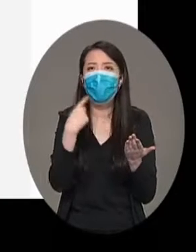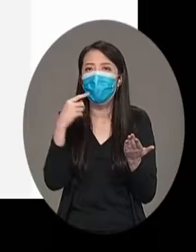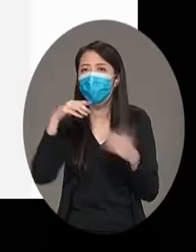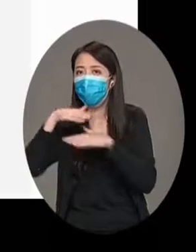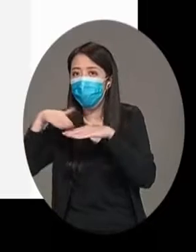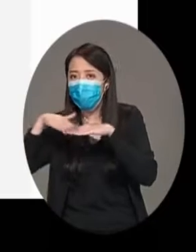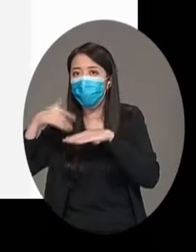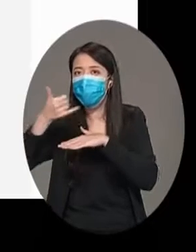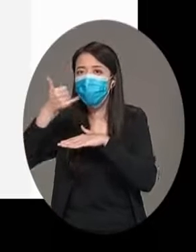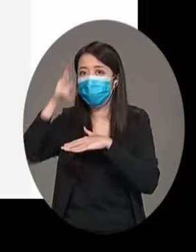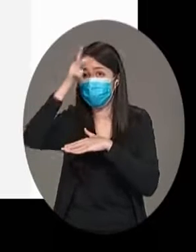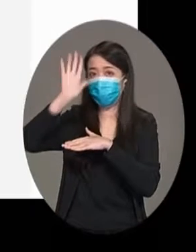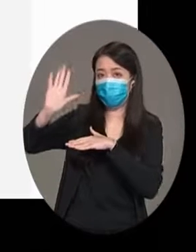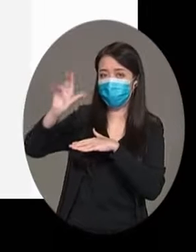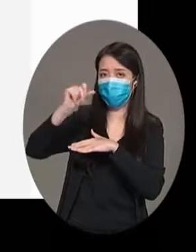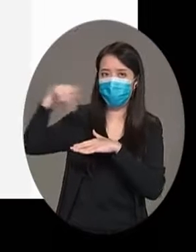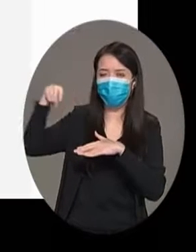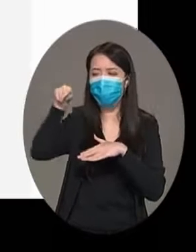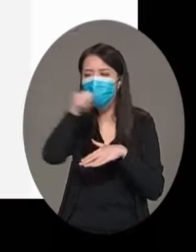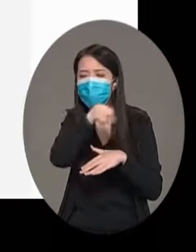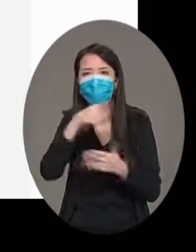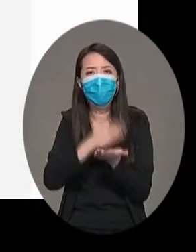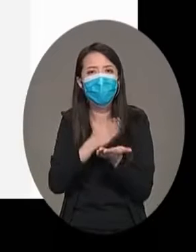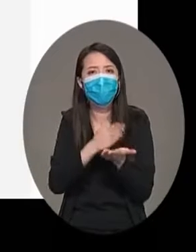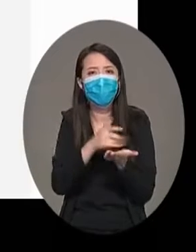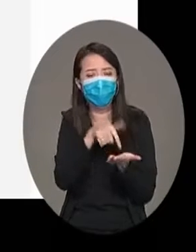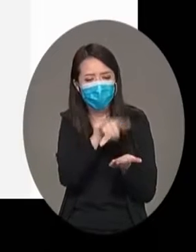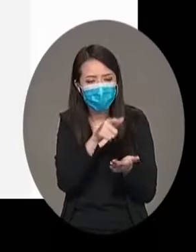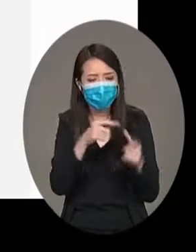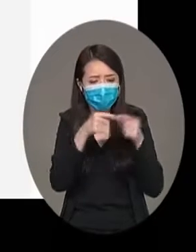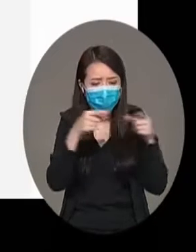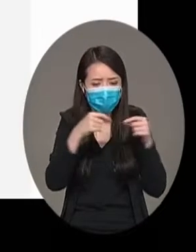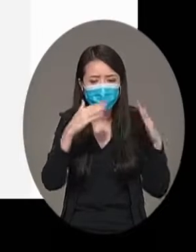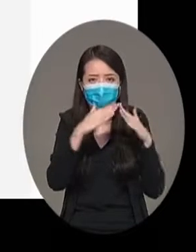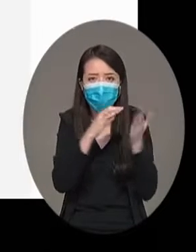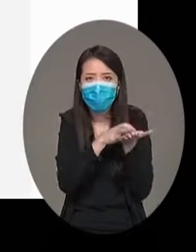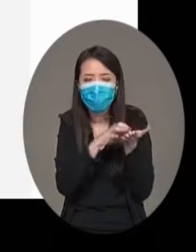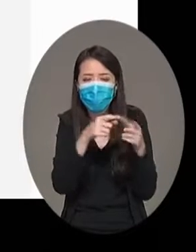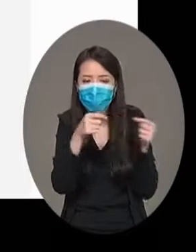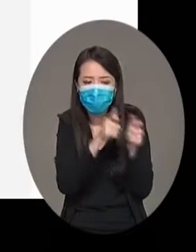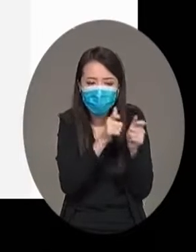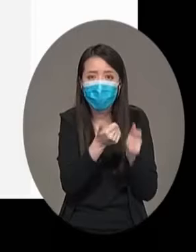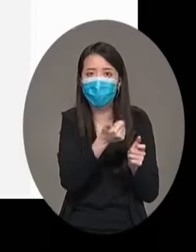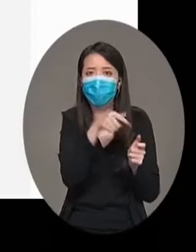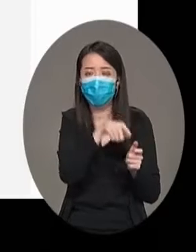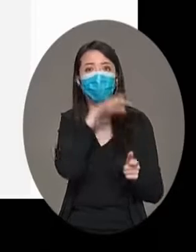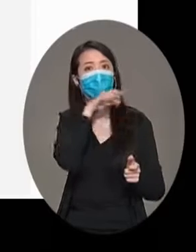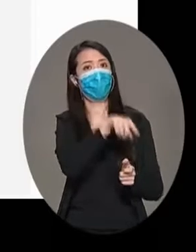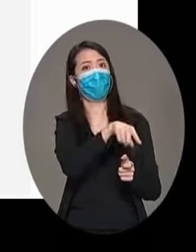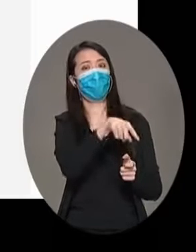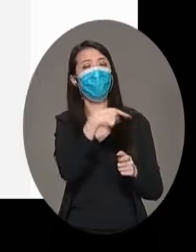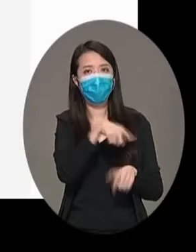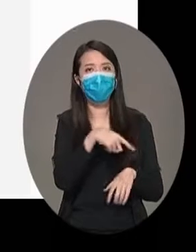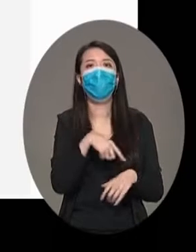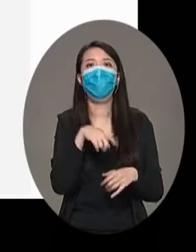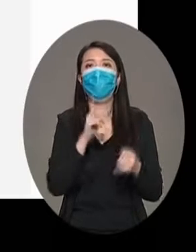和官方安心出行的程式是有少少不同，可以輸入地址，發現那個界面屬於假的安心